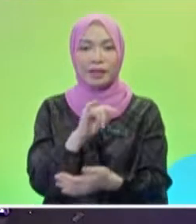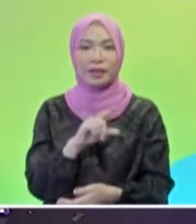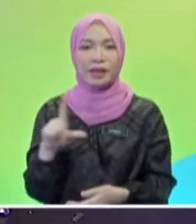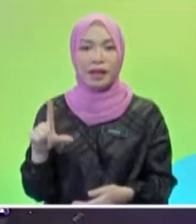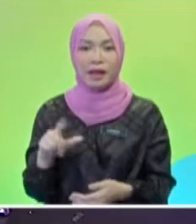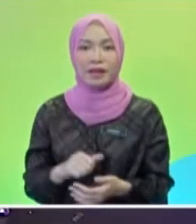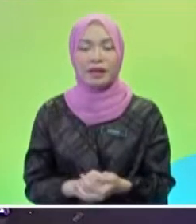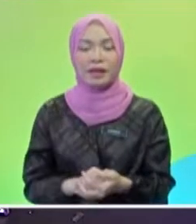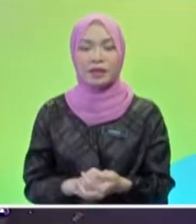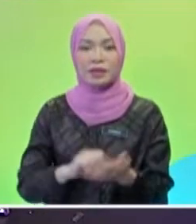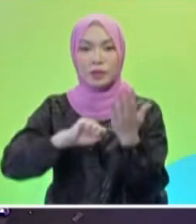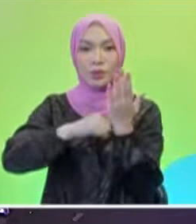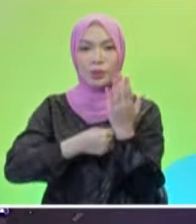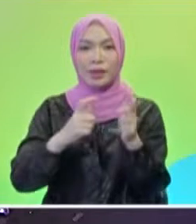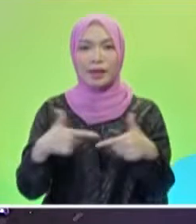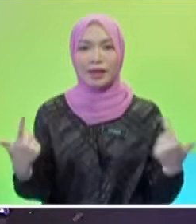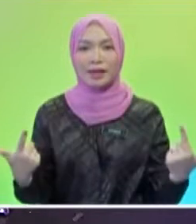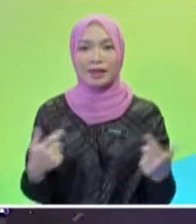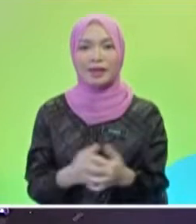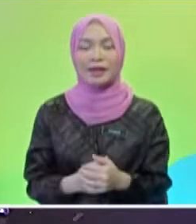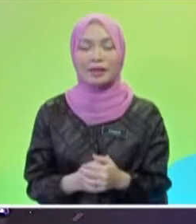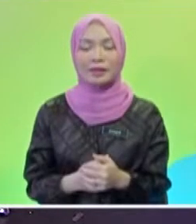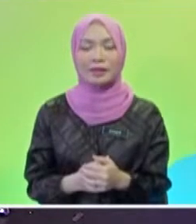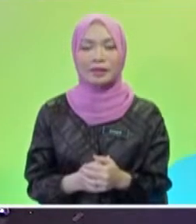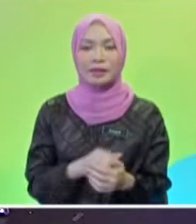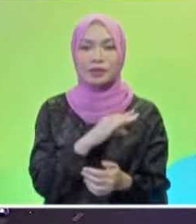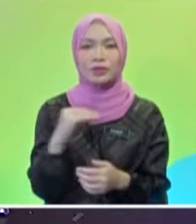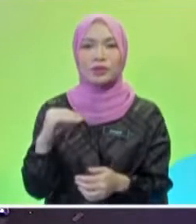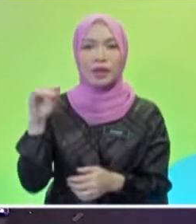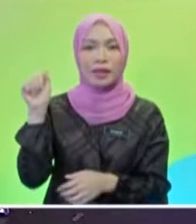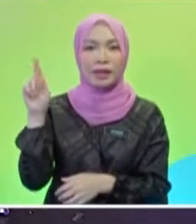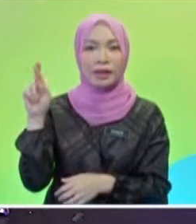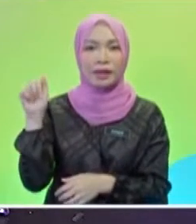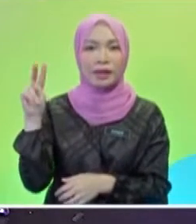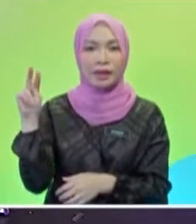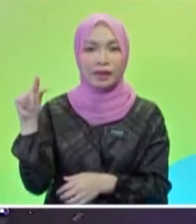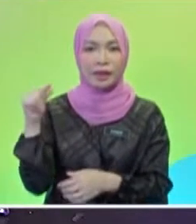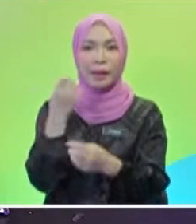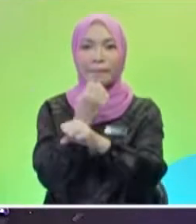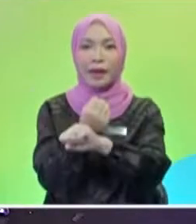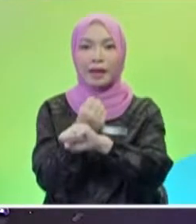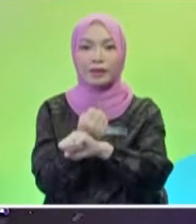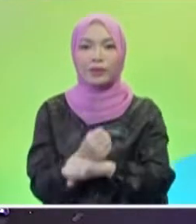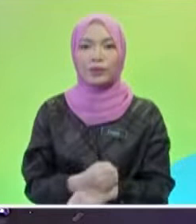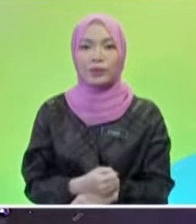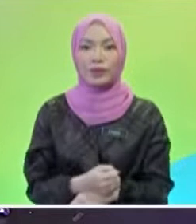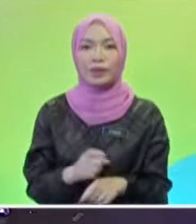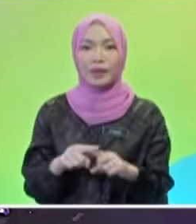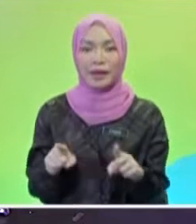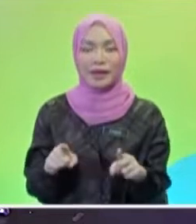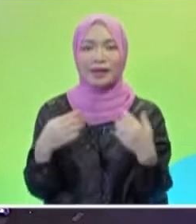dan adalah contoh ada arah batu cuma kita tak banyak lah Ada orang batu sempurna gerai pastinya kita tidak lagi jurnal